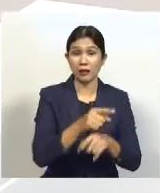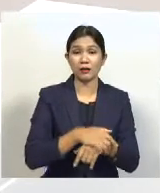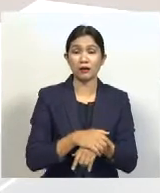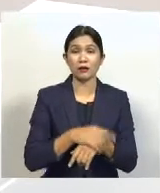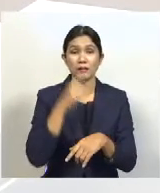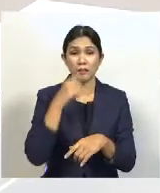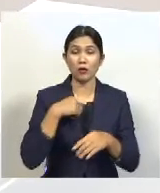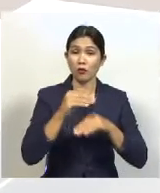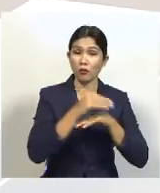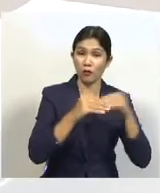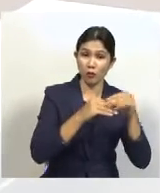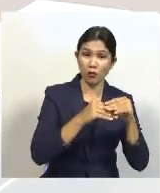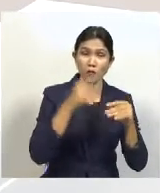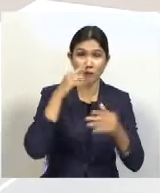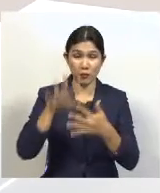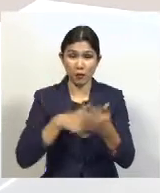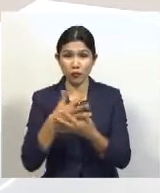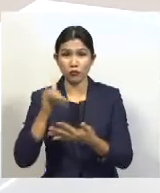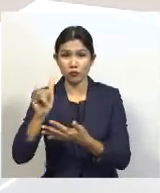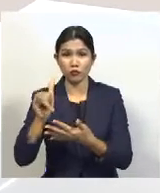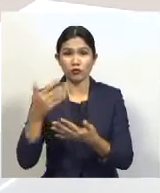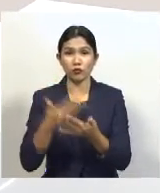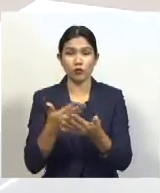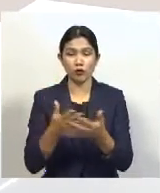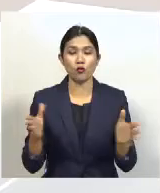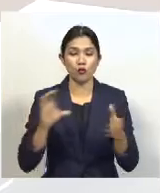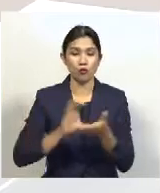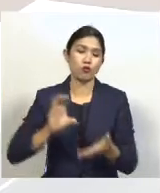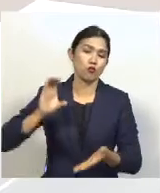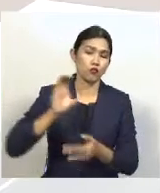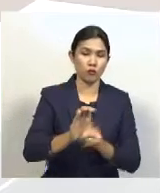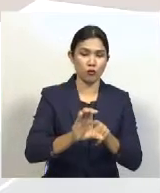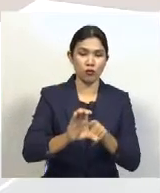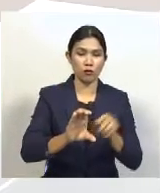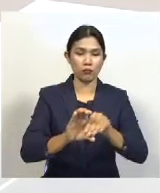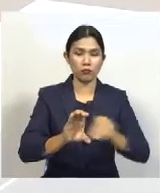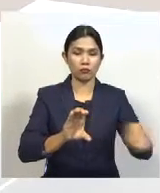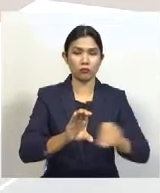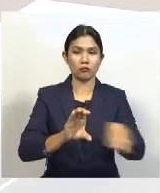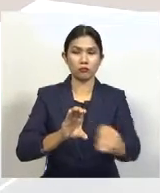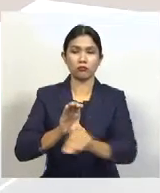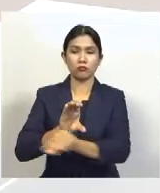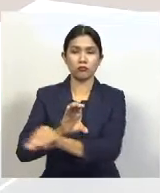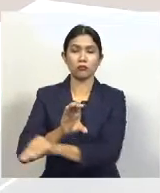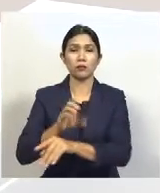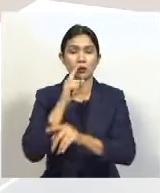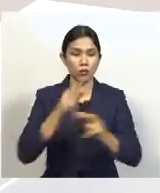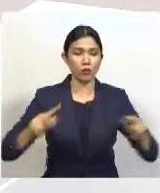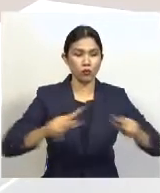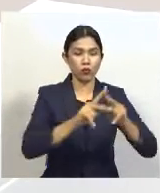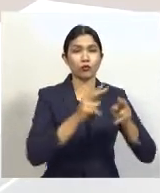ถึงงบบูรการงบยุทธศาสตร์ก็ทั้งหมดคือเงินก้อนเดียวกันทั้งนั้นแต่มันแตกรูปแตกร้านแยกเป็นอย่างนี้แล้วก็ส่วนก็ไปท